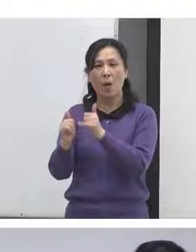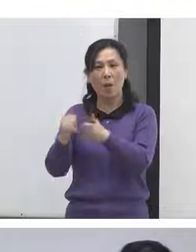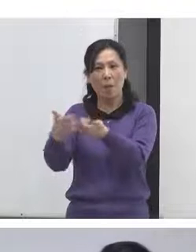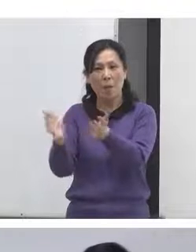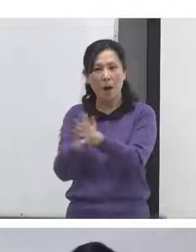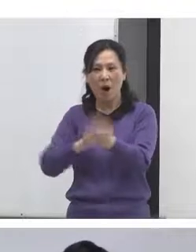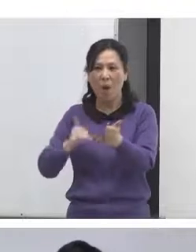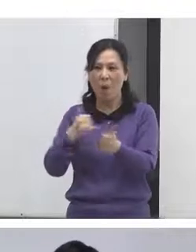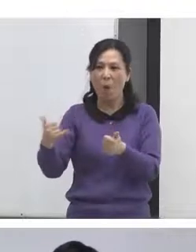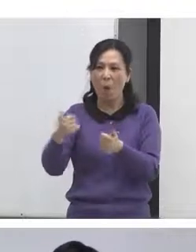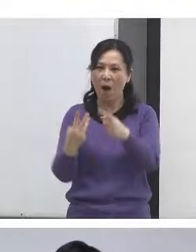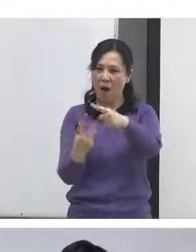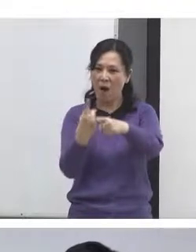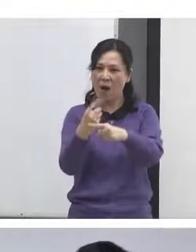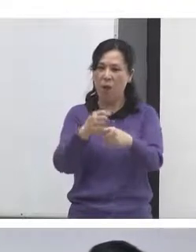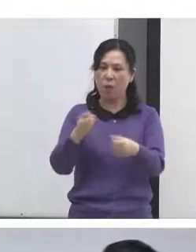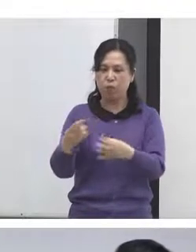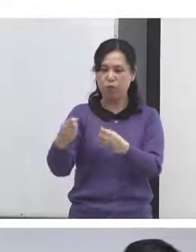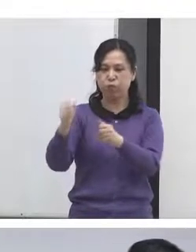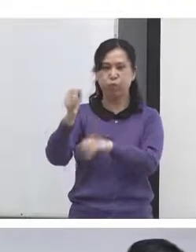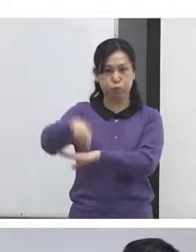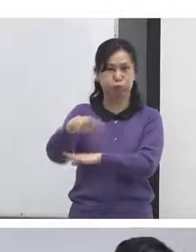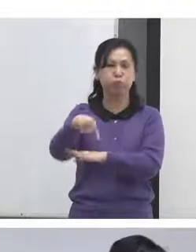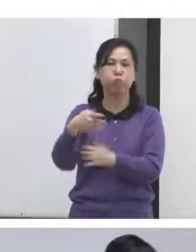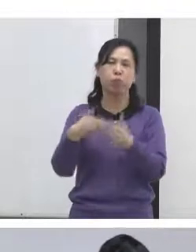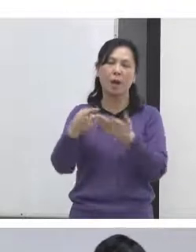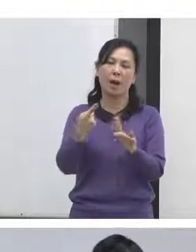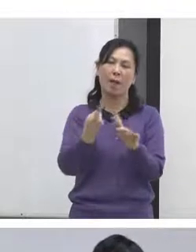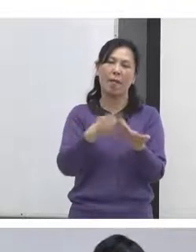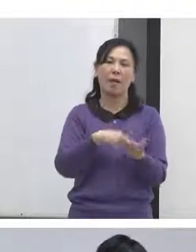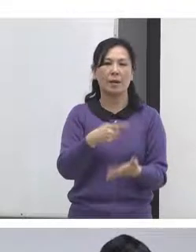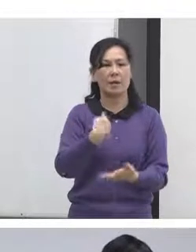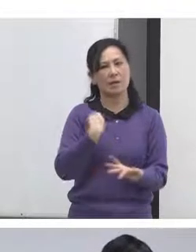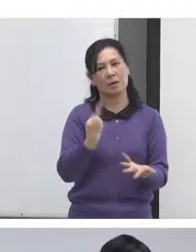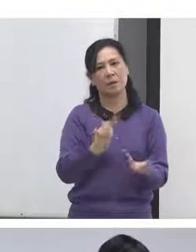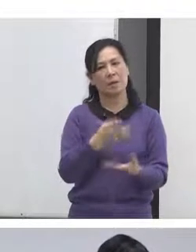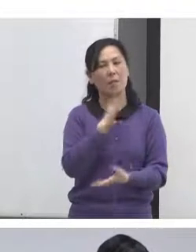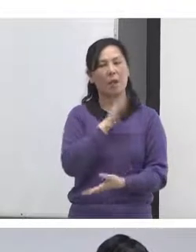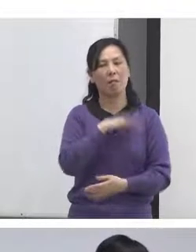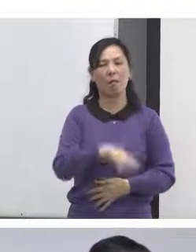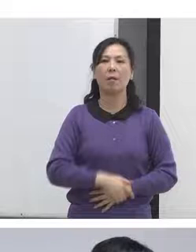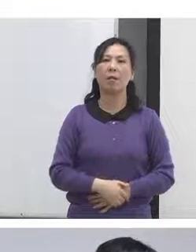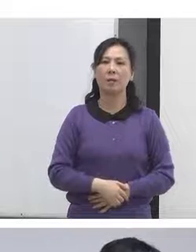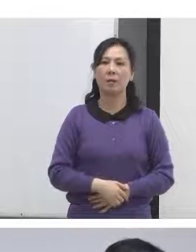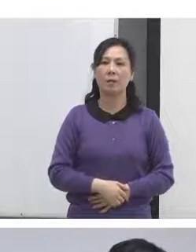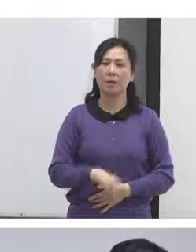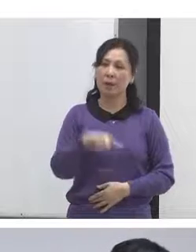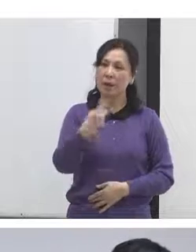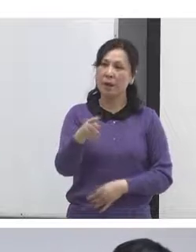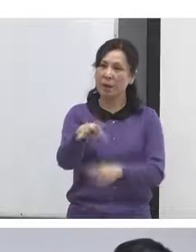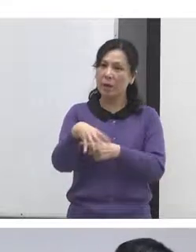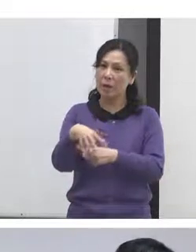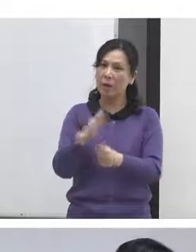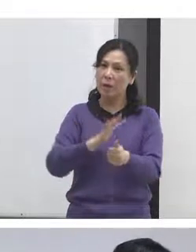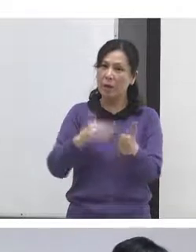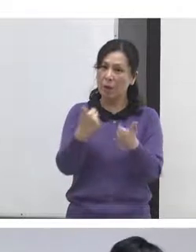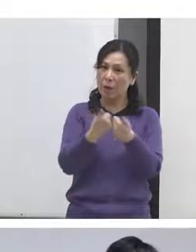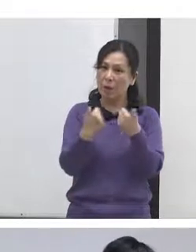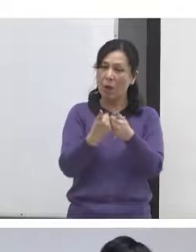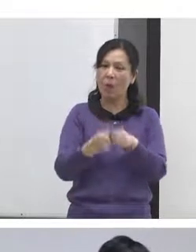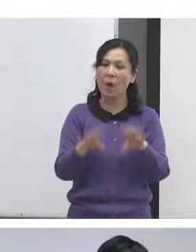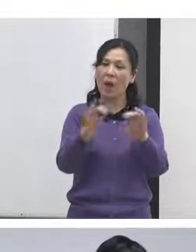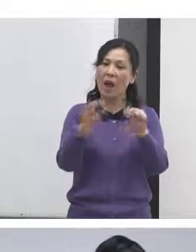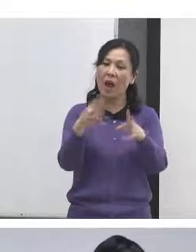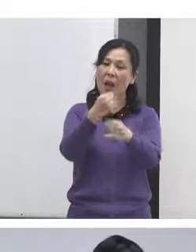再来就是说，像我之前有遇过说。在农委会那有发现资料有错误，就是譬如说像这个农地它地号有格式错